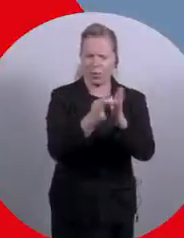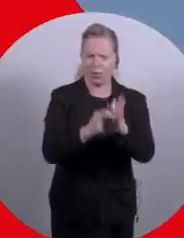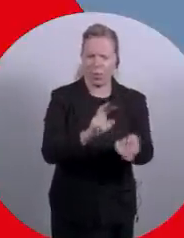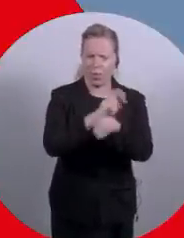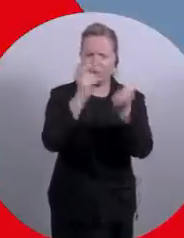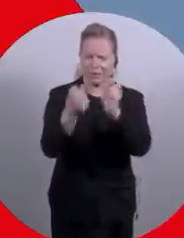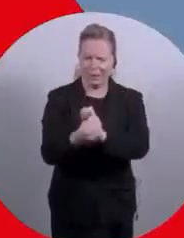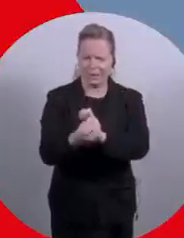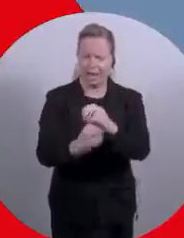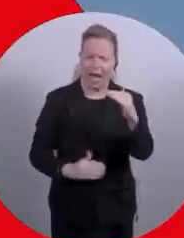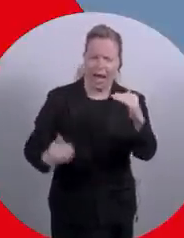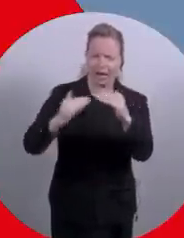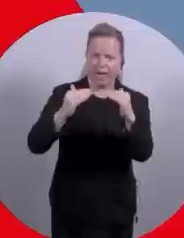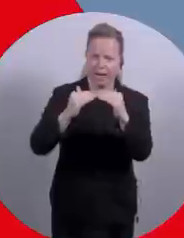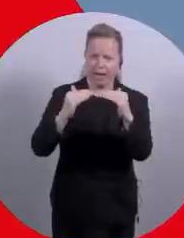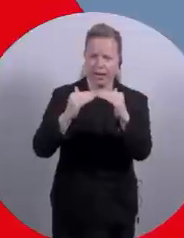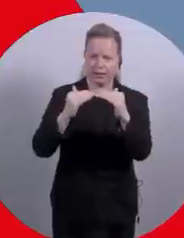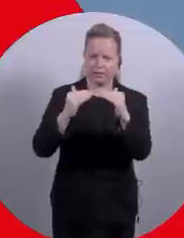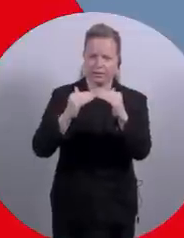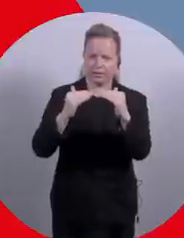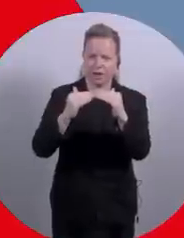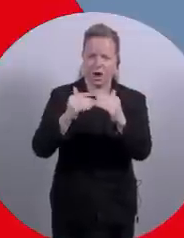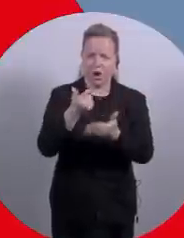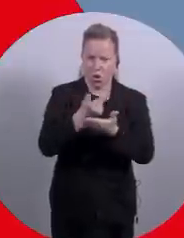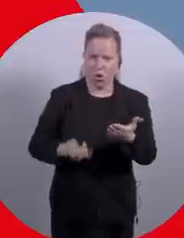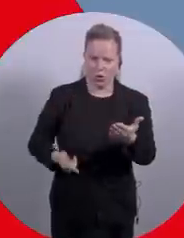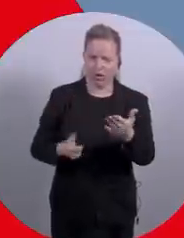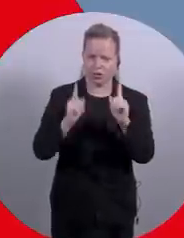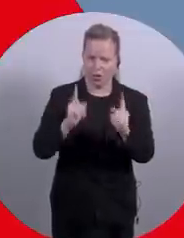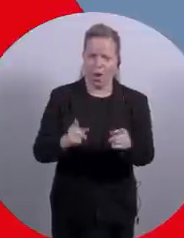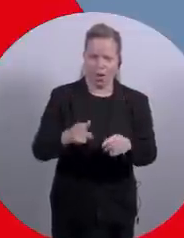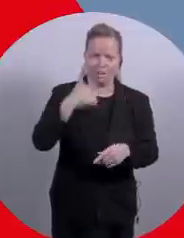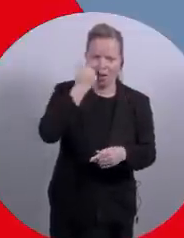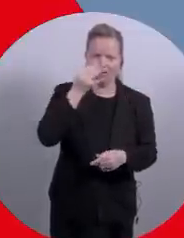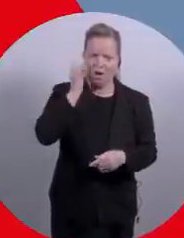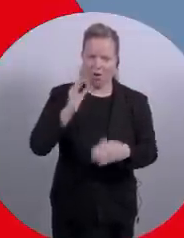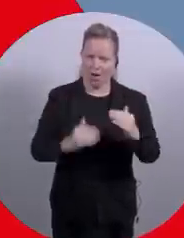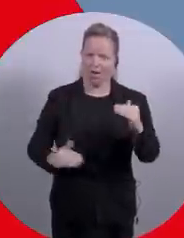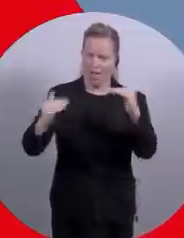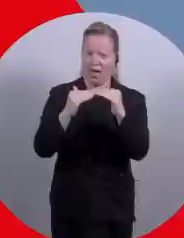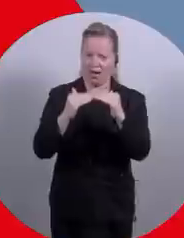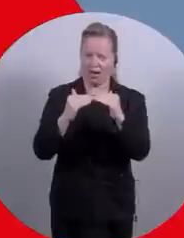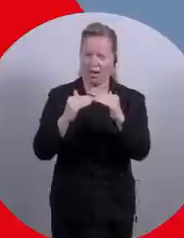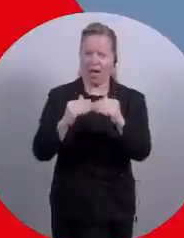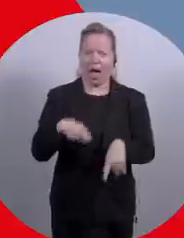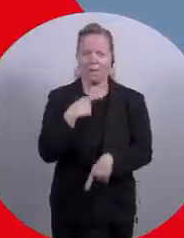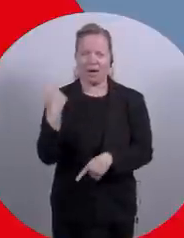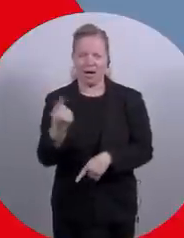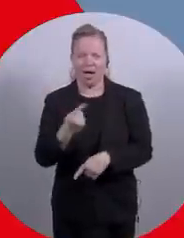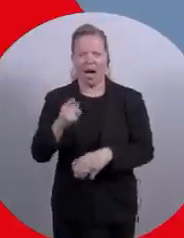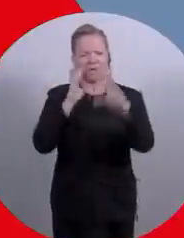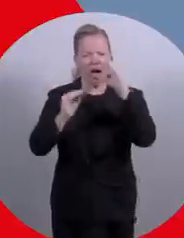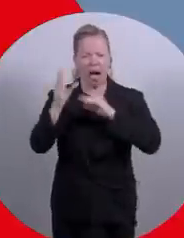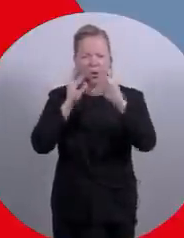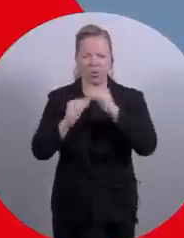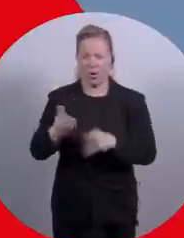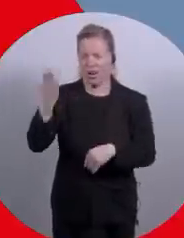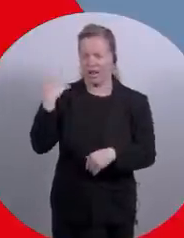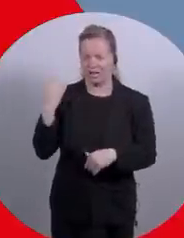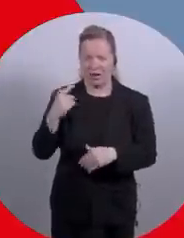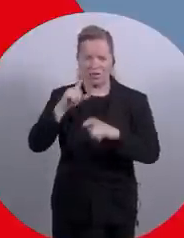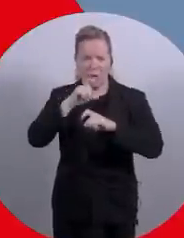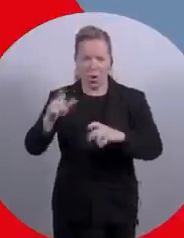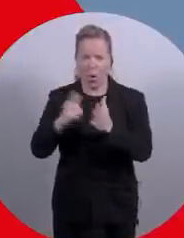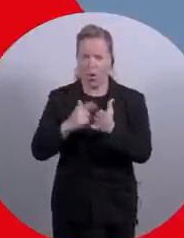die angleichheit Löhne anbelangt hat aber die Erfahrung gemacht und jetzt in den letzten Wochen auch auf der Tour auf das